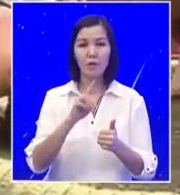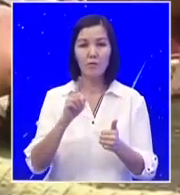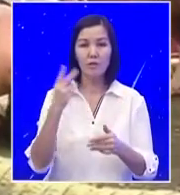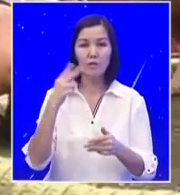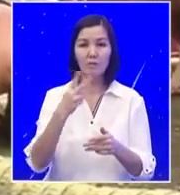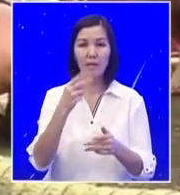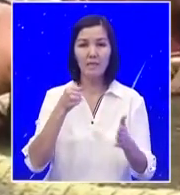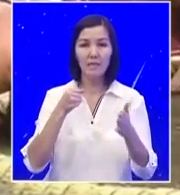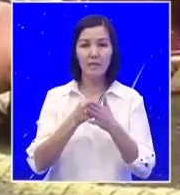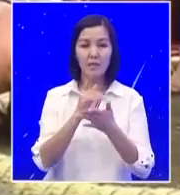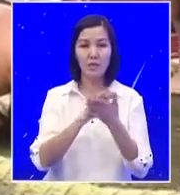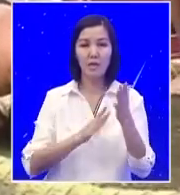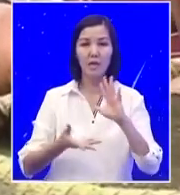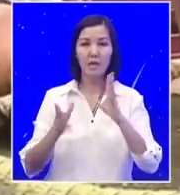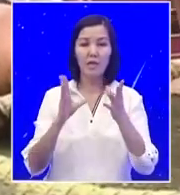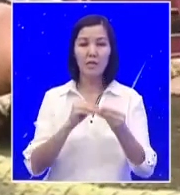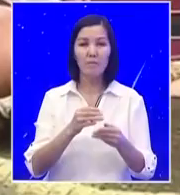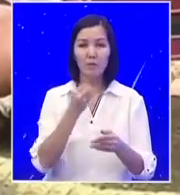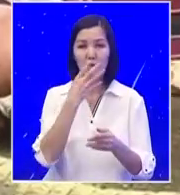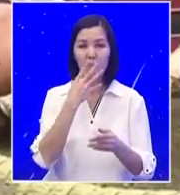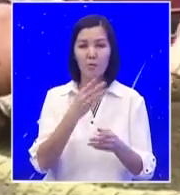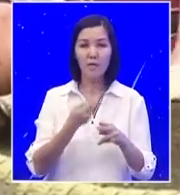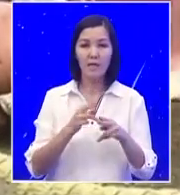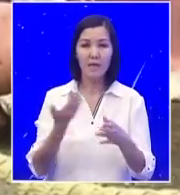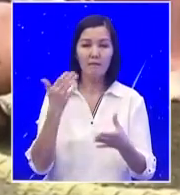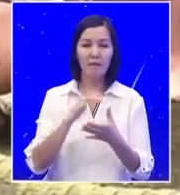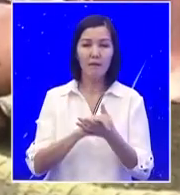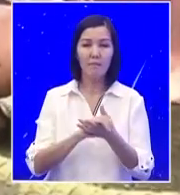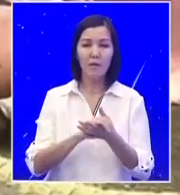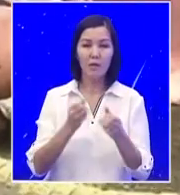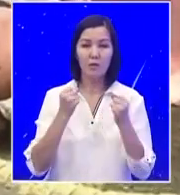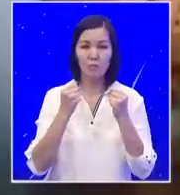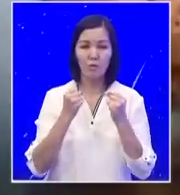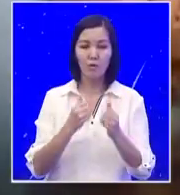дейін жалғасады. Жалпы сумо Жапониядағы ең танымал спорт түрі.